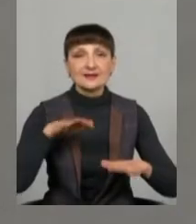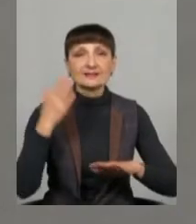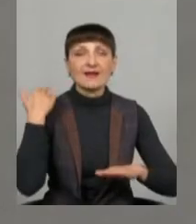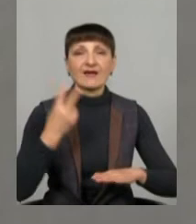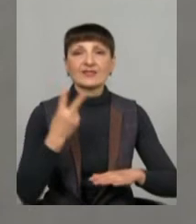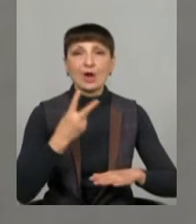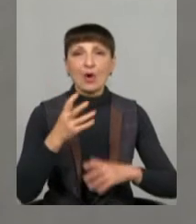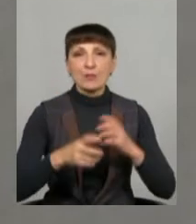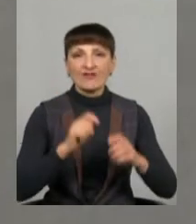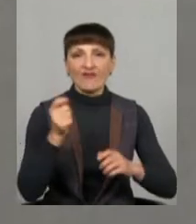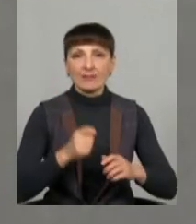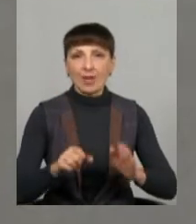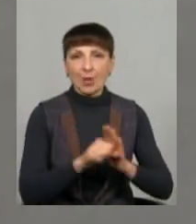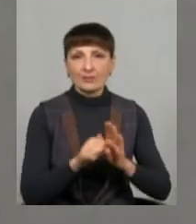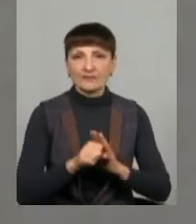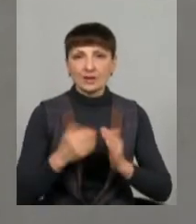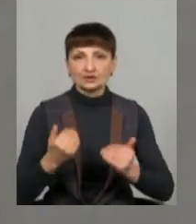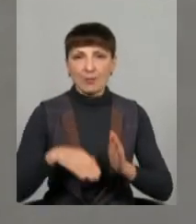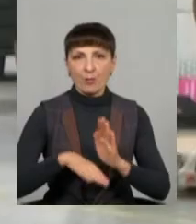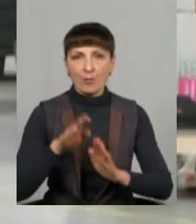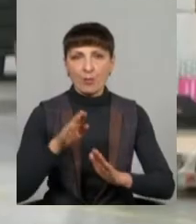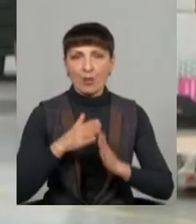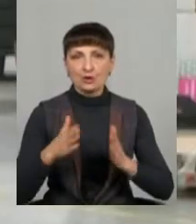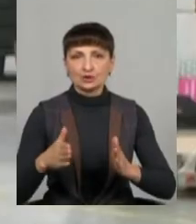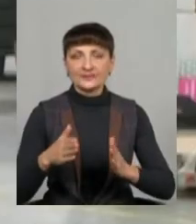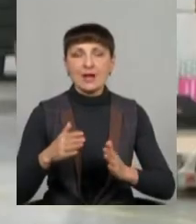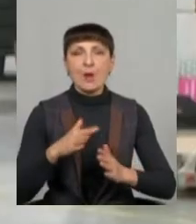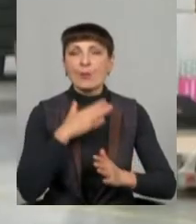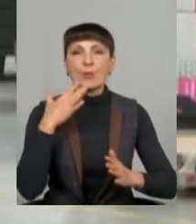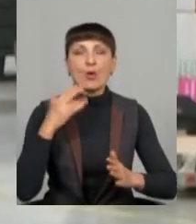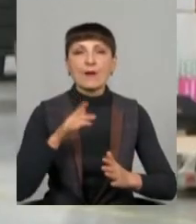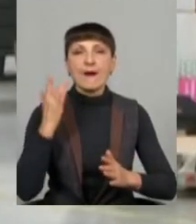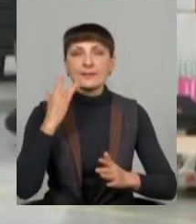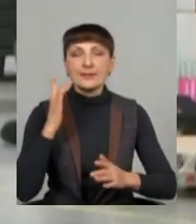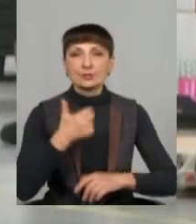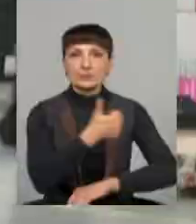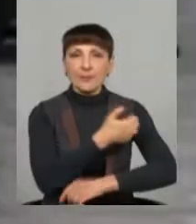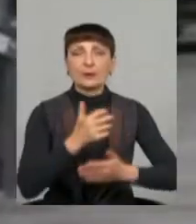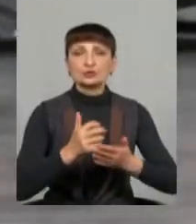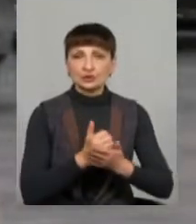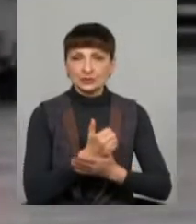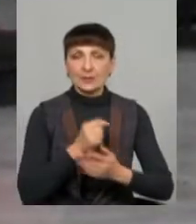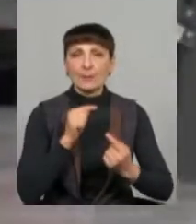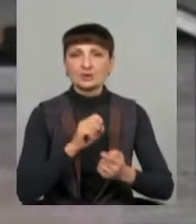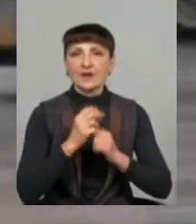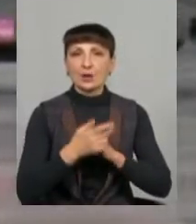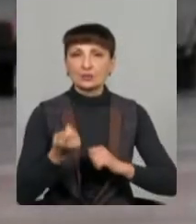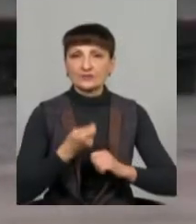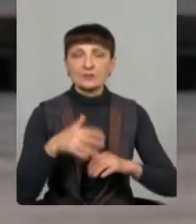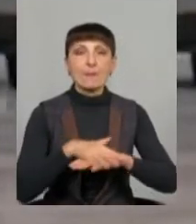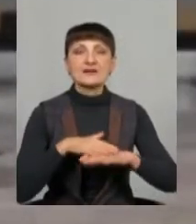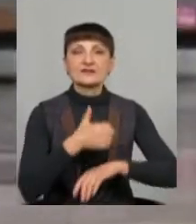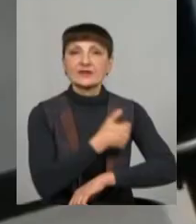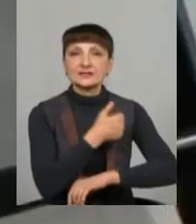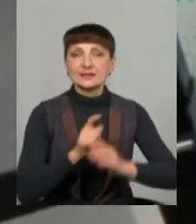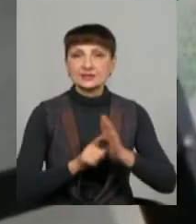Второй мировой войны. Более 1 000 000 жителей Соединенных Штатов получили первую дозу вакцины против COVID-19. Массовая